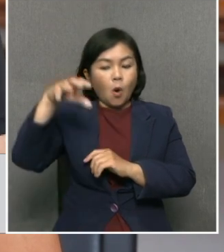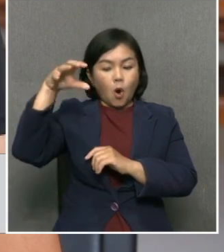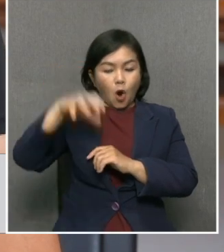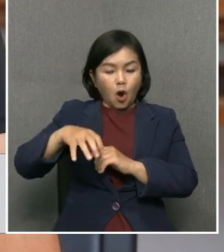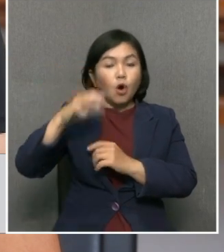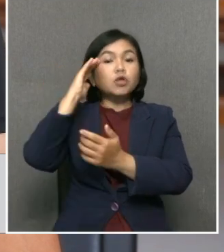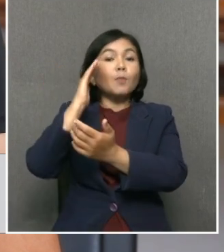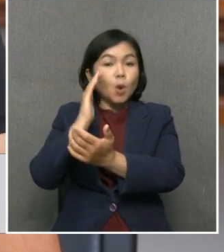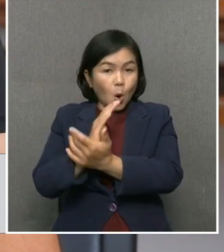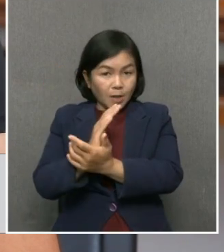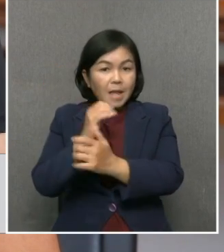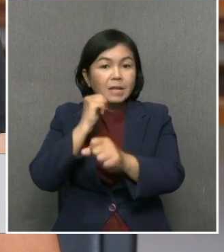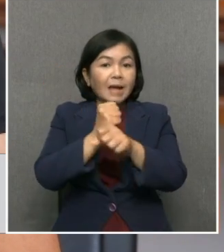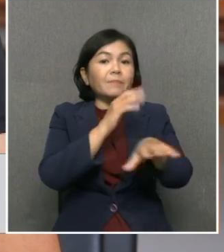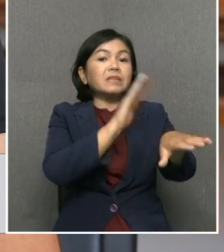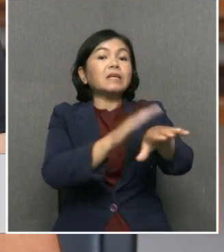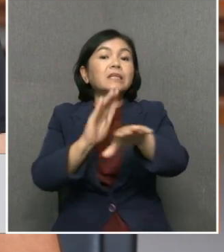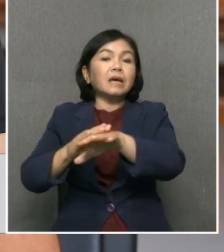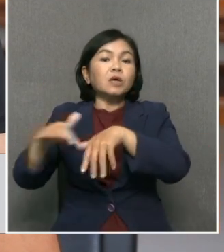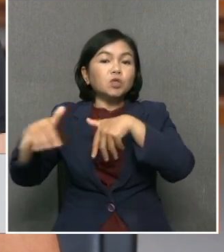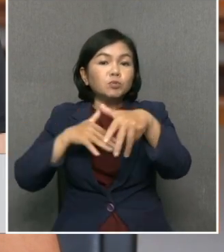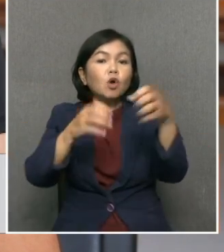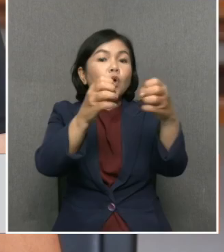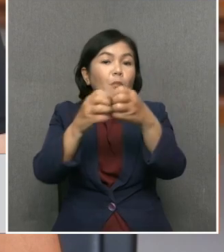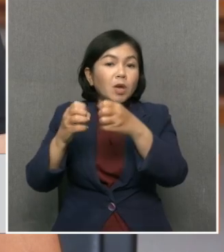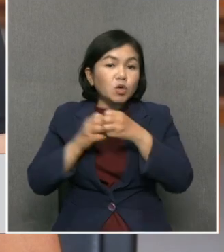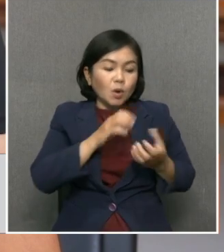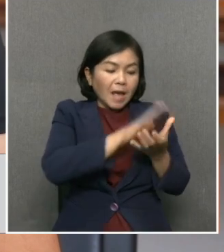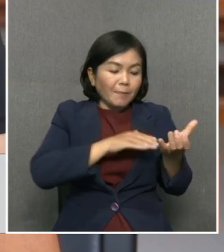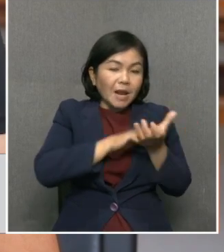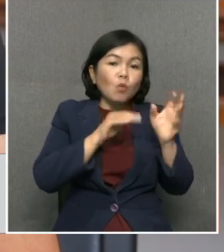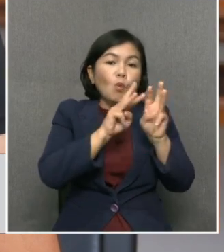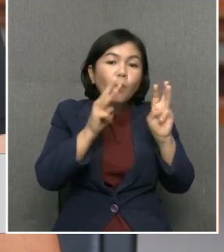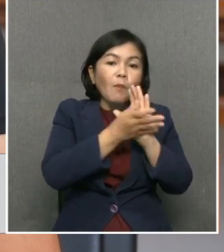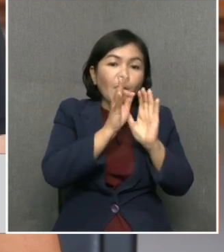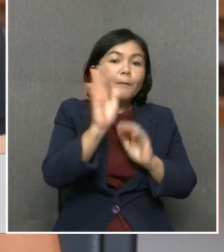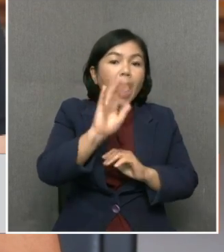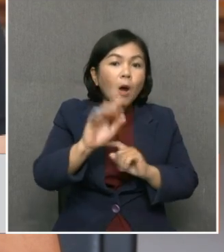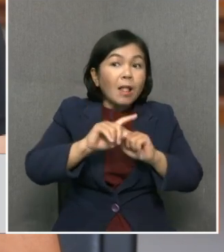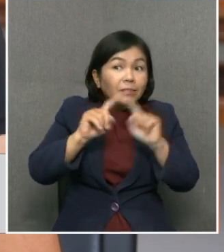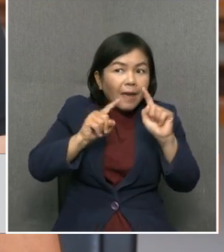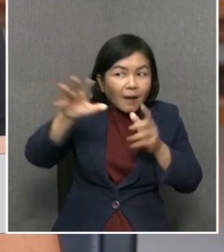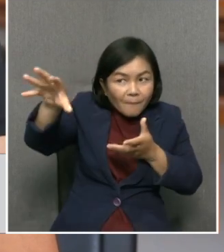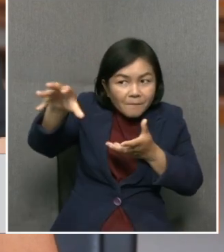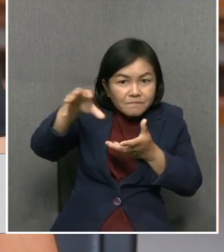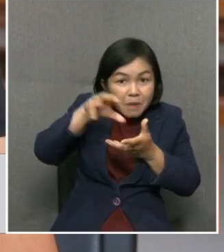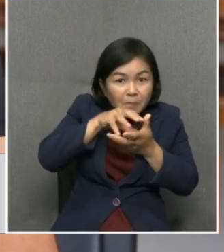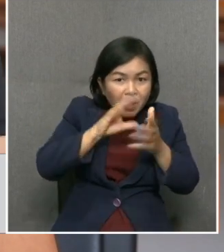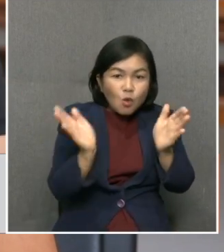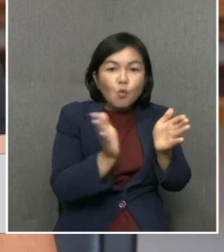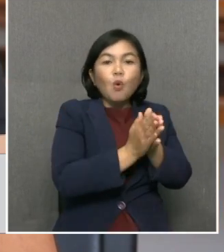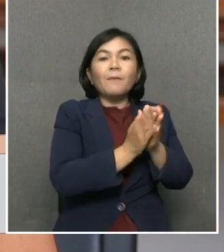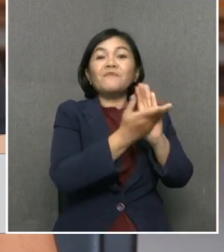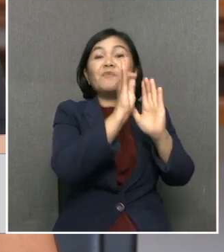ปอทเนี่ยทำเตือนประชาชนว่าอย่าไปยุ่งกับการพนาออนไลน์นะครับเขาก็เอา infกราฟิตรงเนี้ยไปประกอบกับเพจ